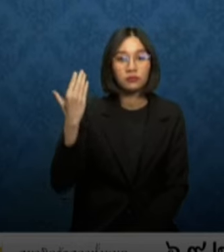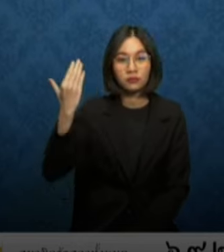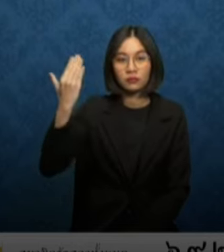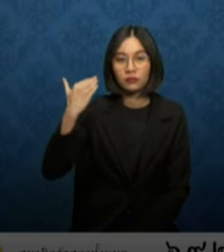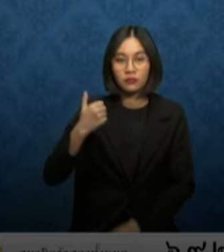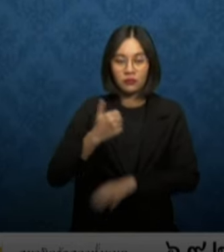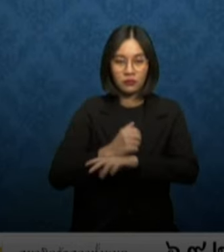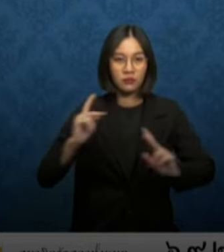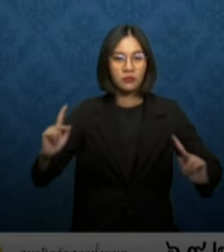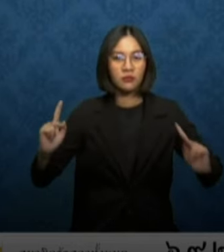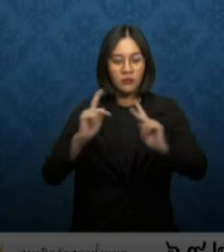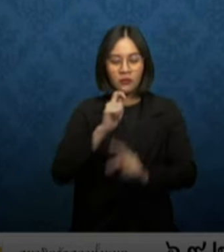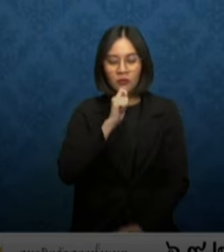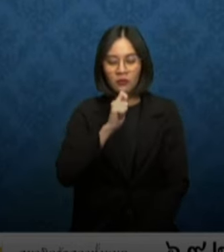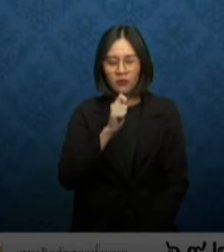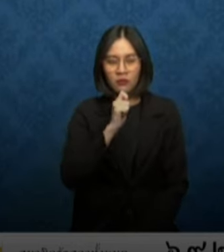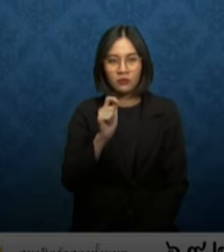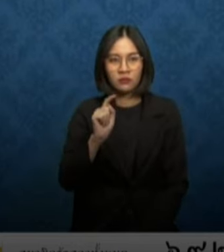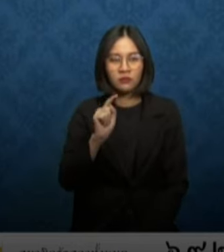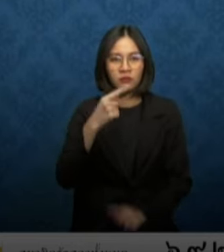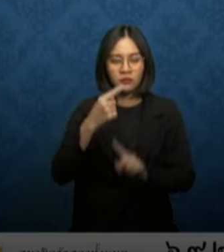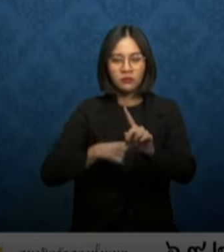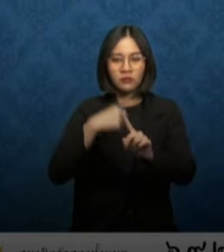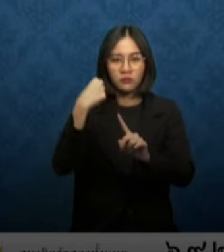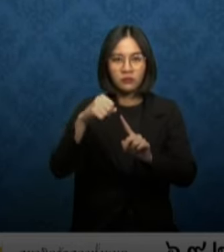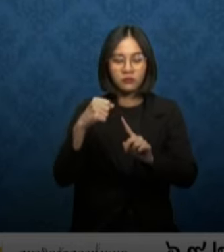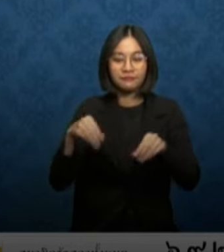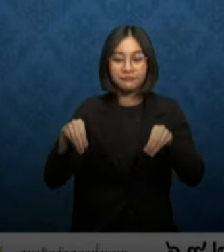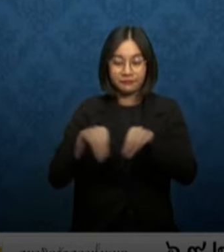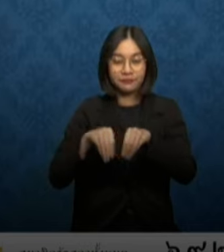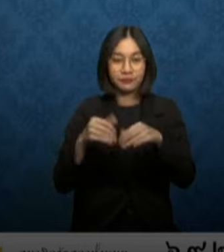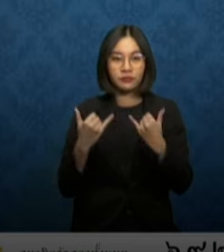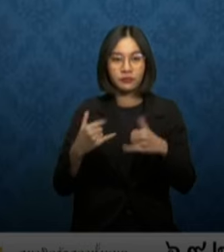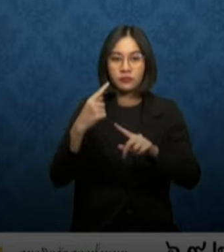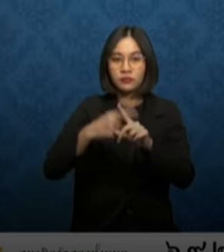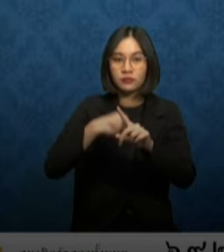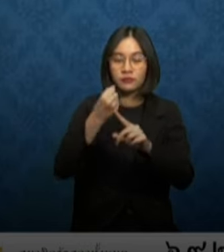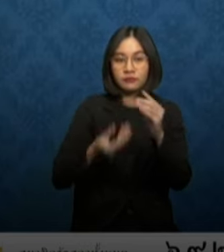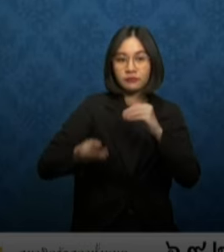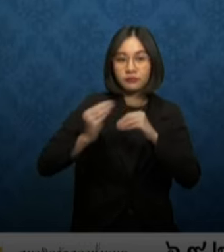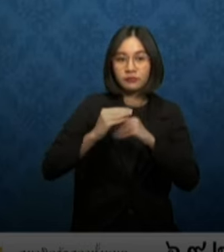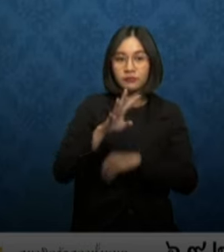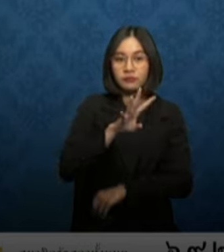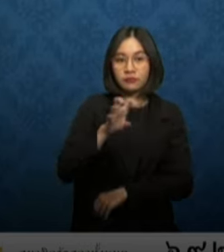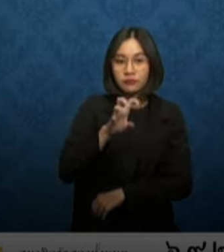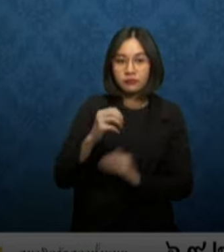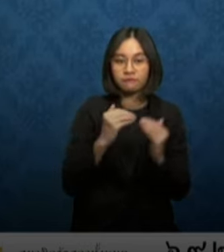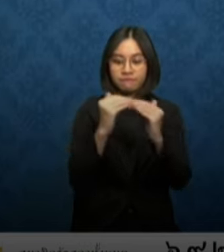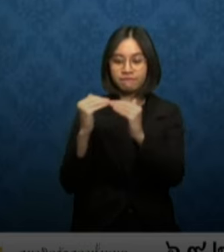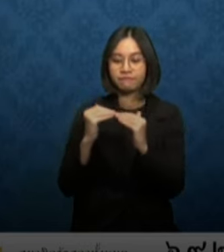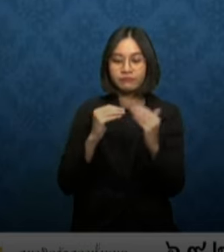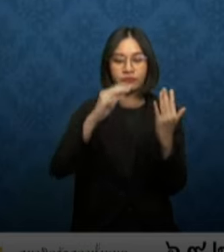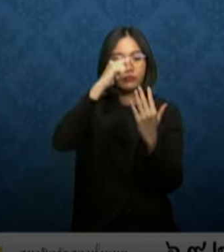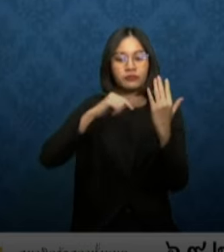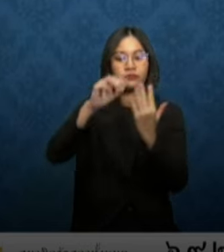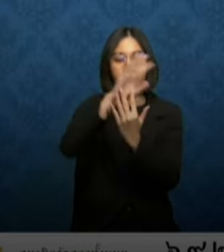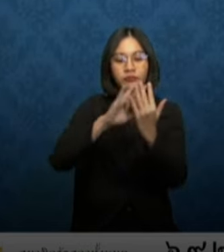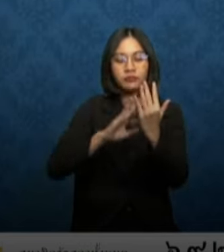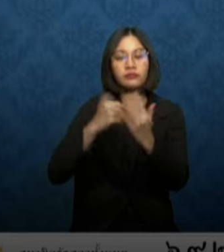รัฐมนตรีกระทรวงรายงานให้สัมภาษณ์ว่าเดือนตุลาคมที่จะถึงเนี่ยครับจะปรับค่าจ้างขั้นต่ำ400บาทเท่ากันทั่วประเทศแน่